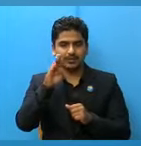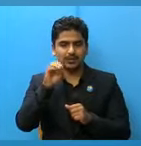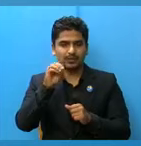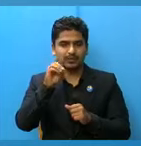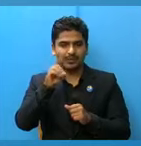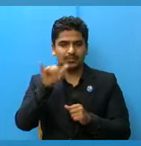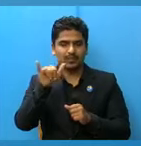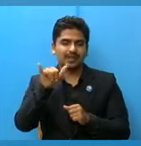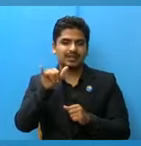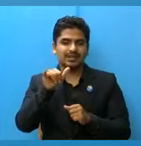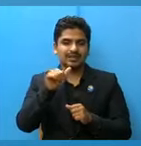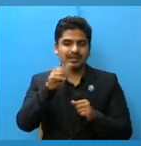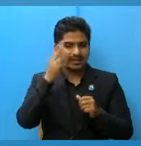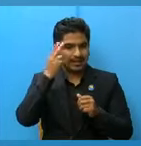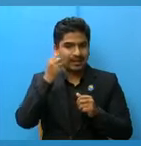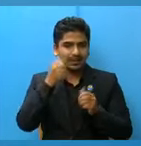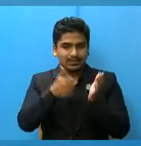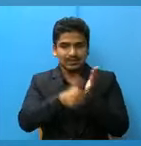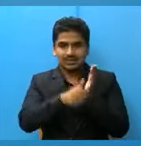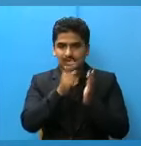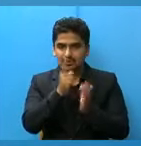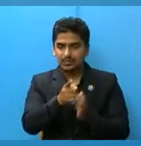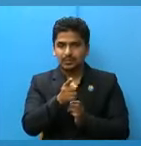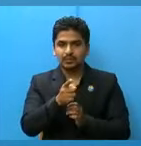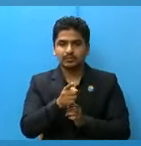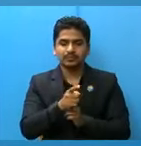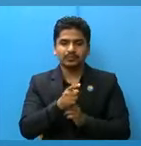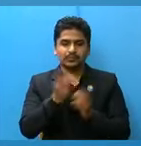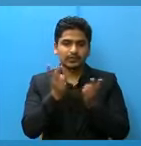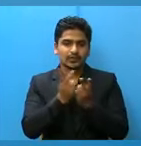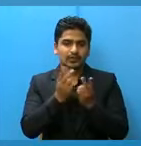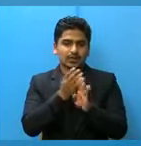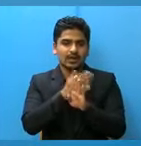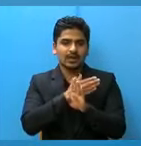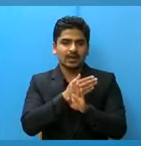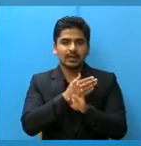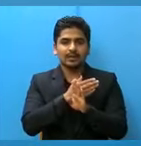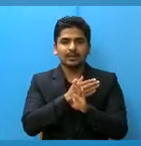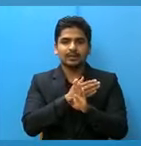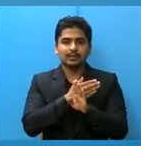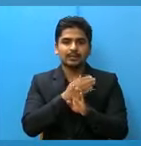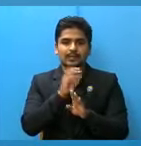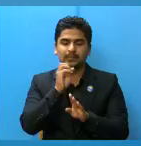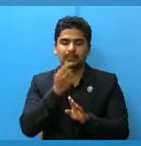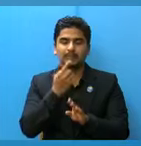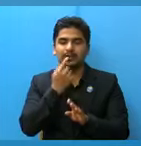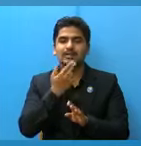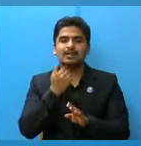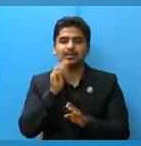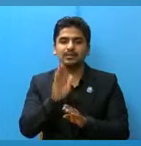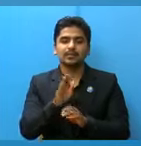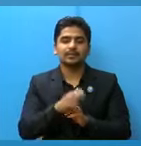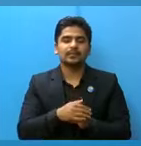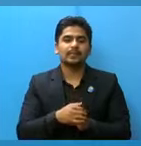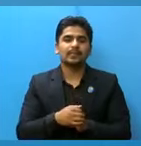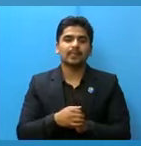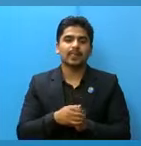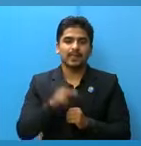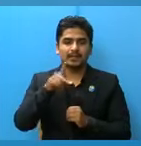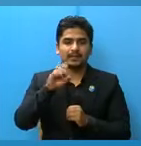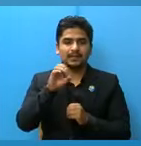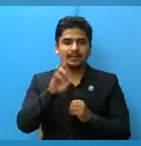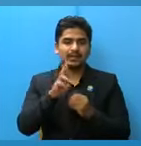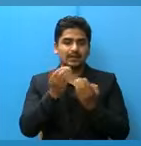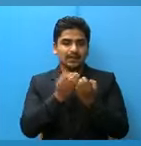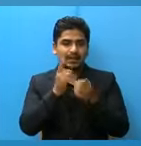और चाहिए अब जस्तो अगी मयले अवड़ा बनने चांचू यो PCR